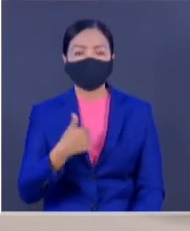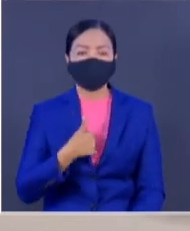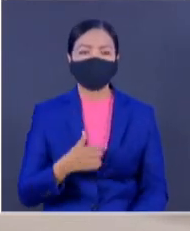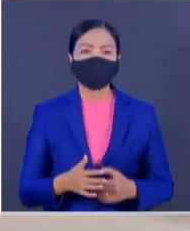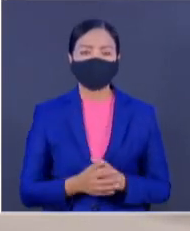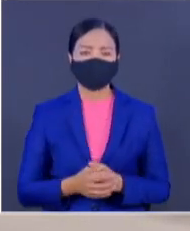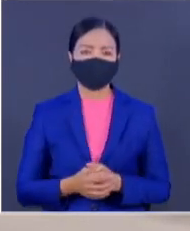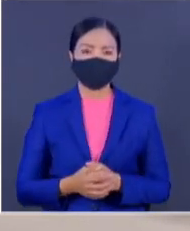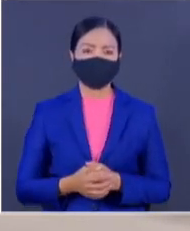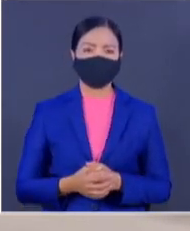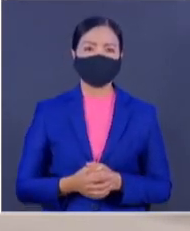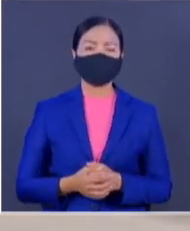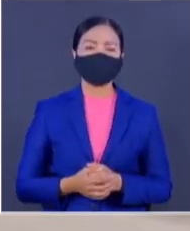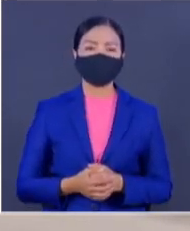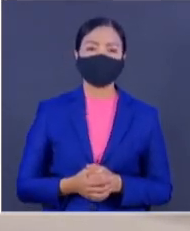ผมจะเป็น